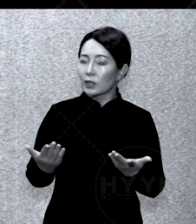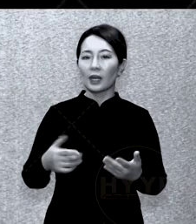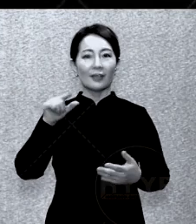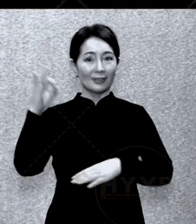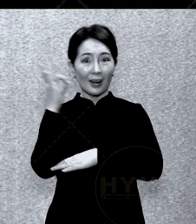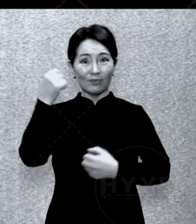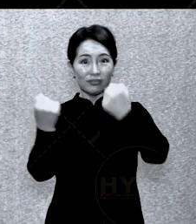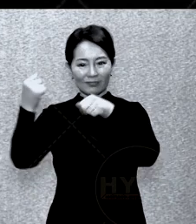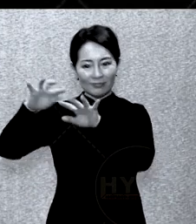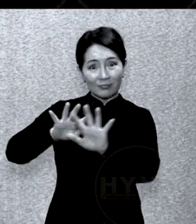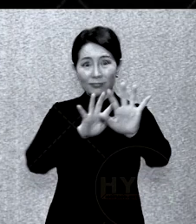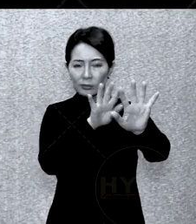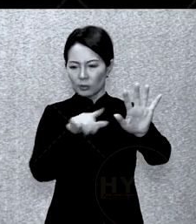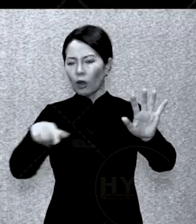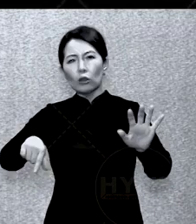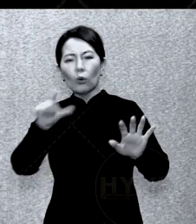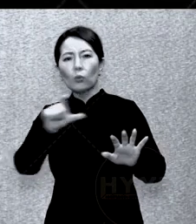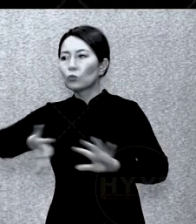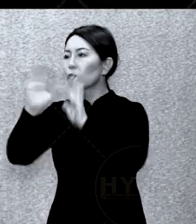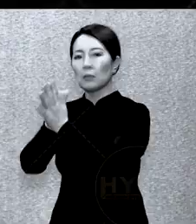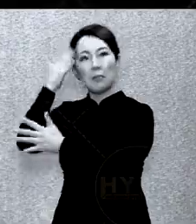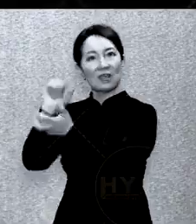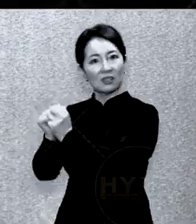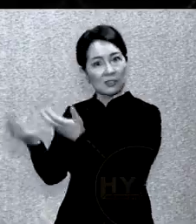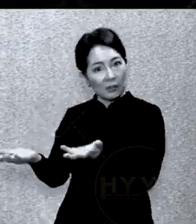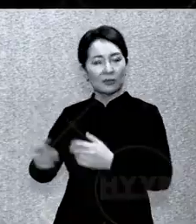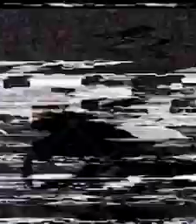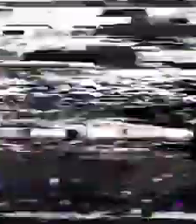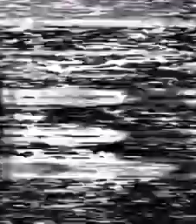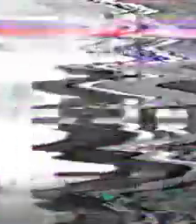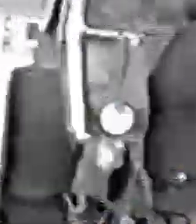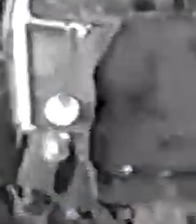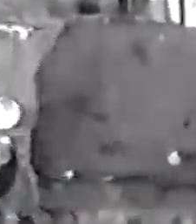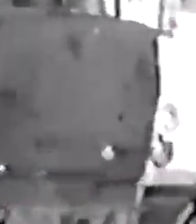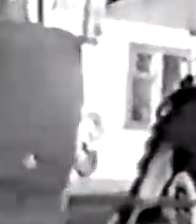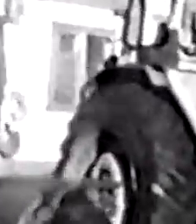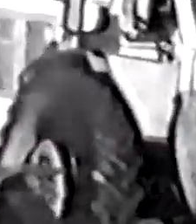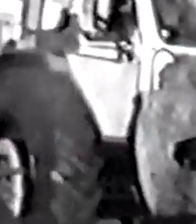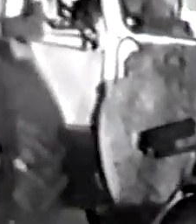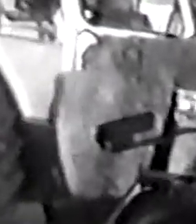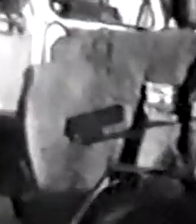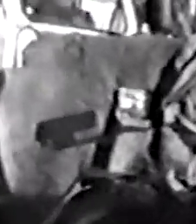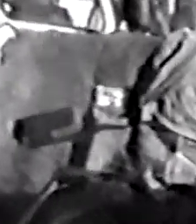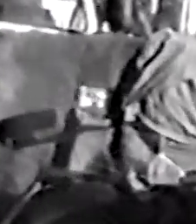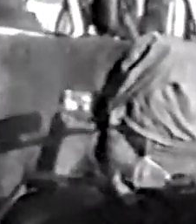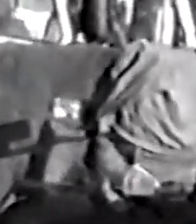За ер нь бол энэ тракторын чагсаалт цуглааныг одоо хүмүүс бүгдээрээ мартцсан байна.